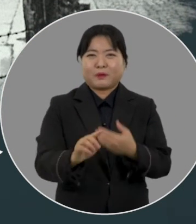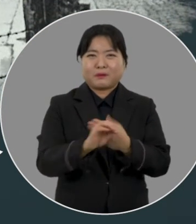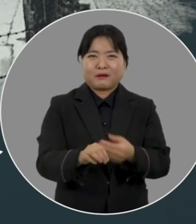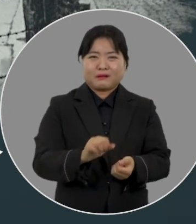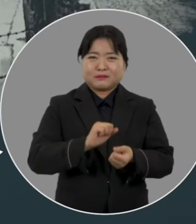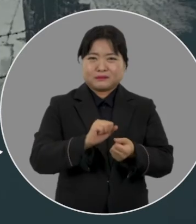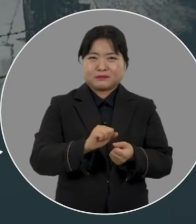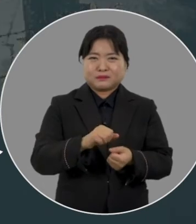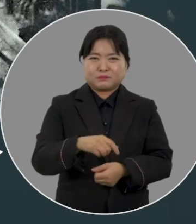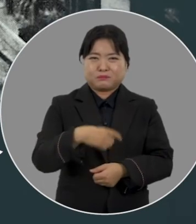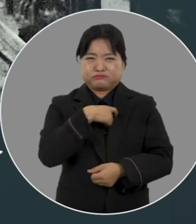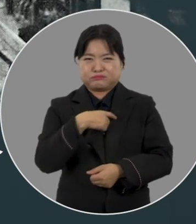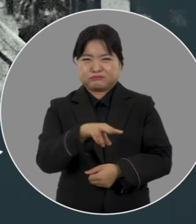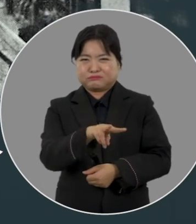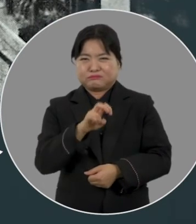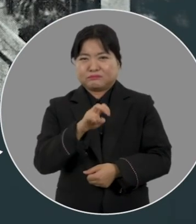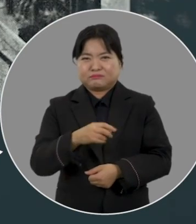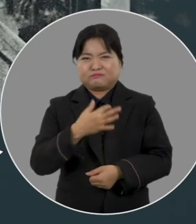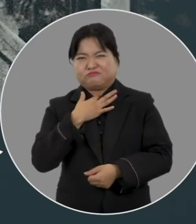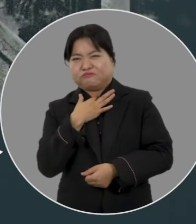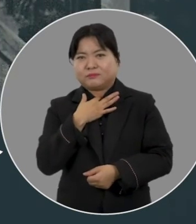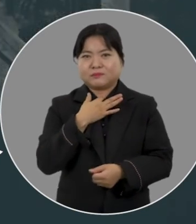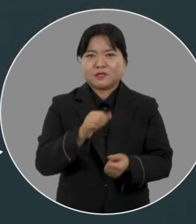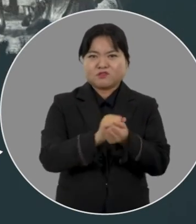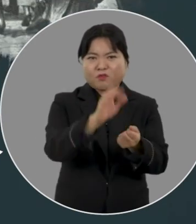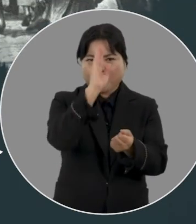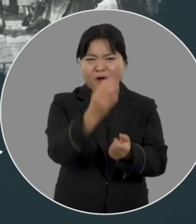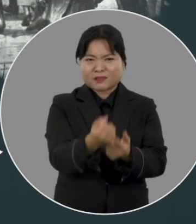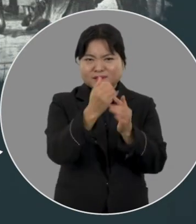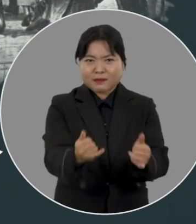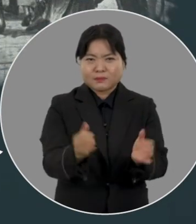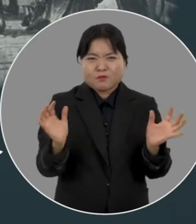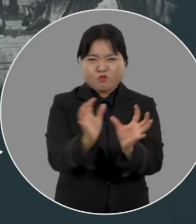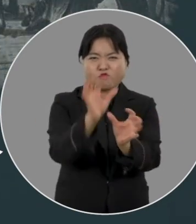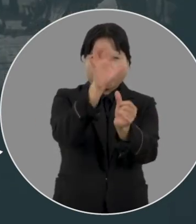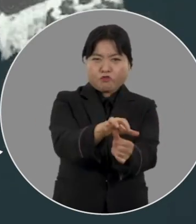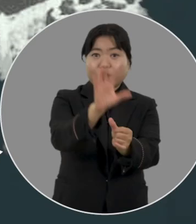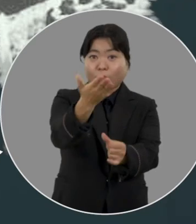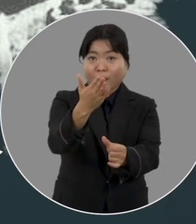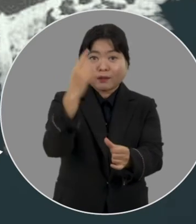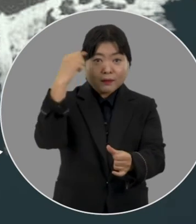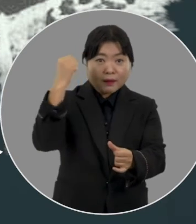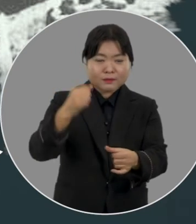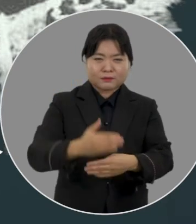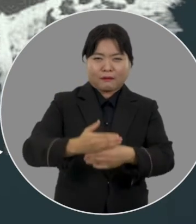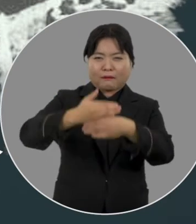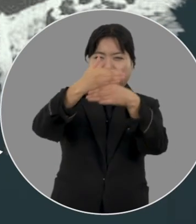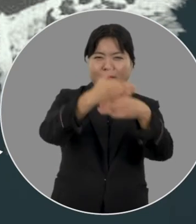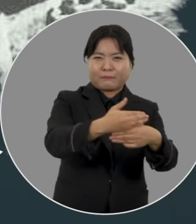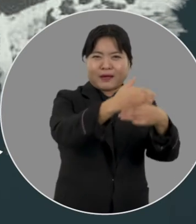보균자, 이런 사람들은 격리시켜야 된다라고 해서 높게 담을 쌓고 철조망을